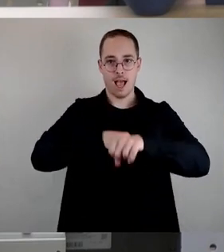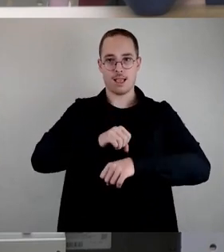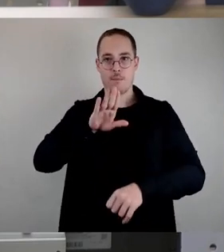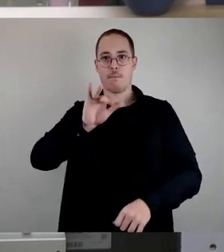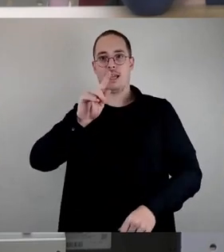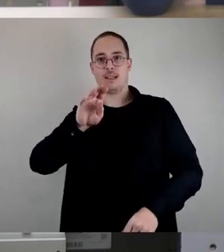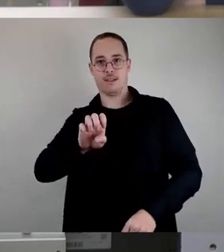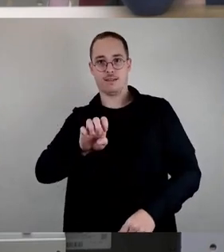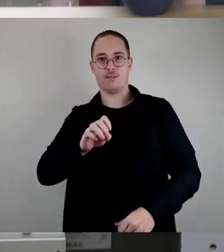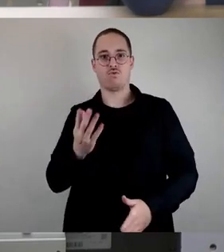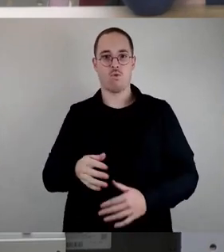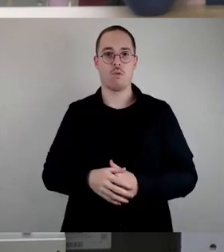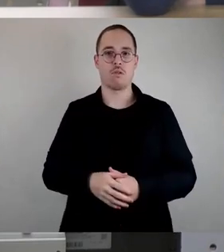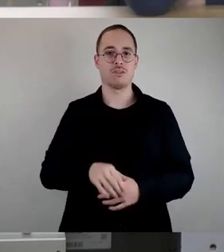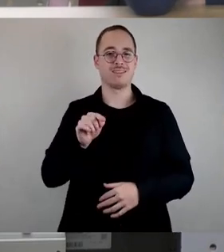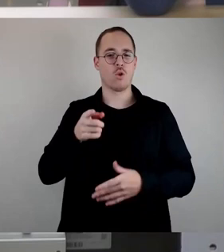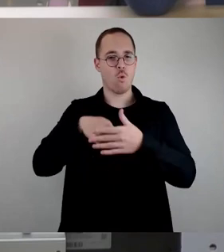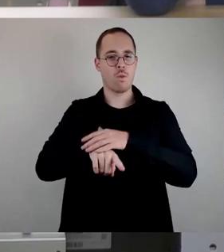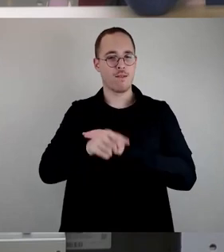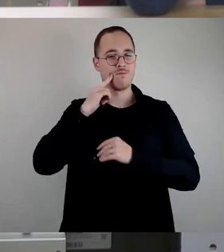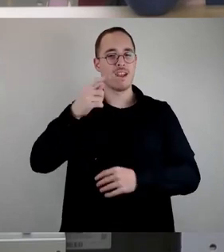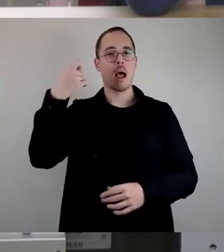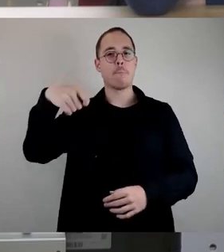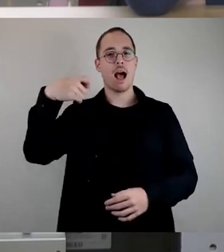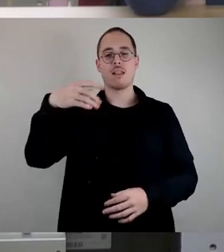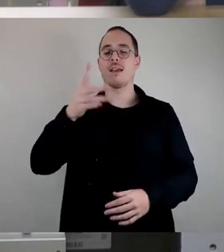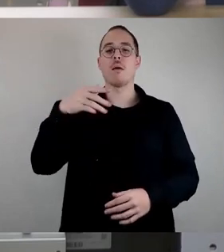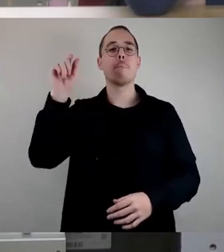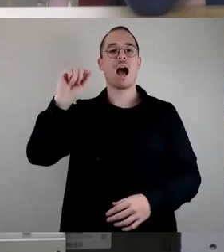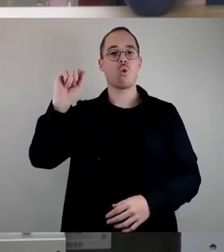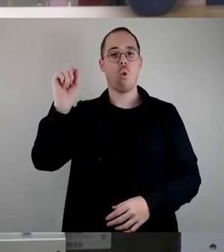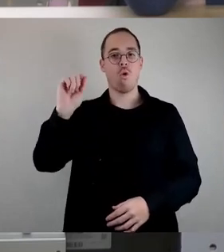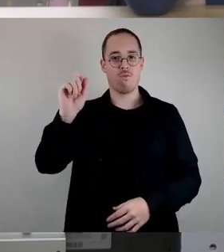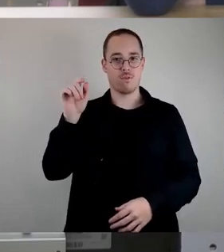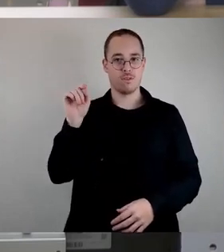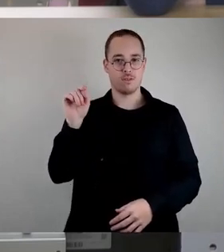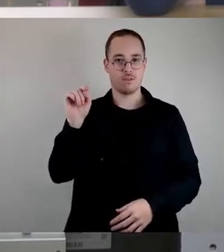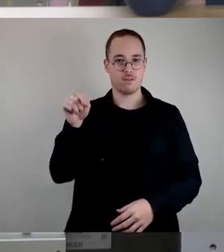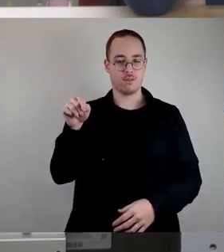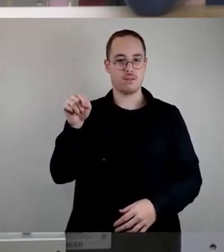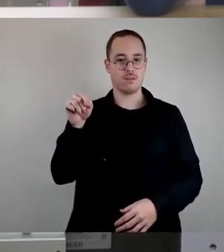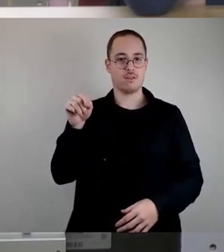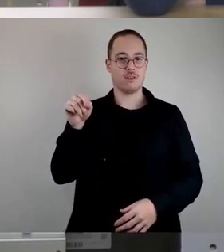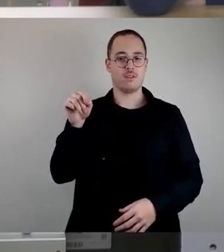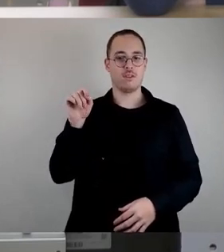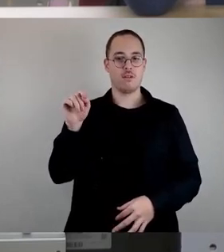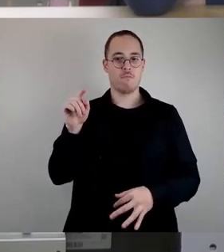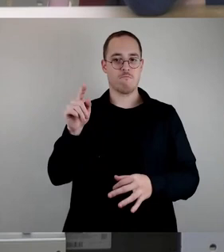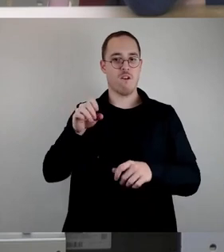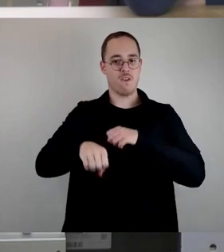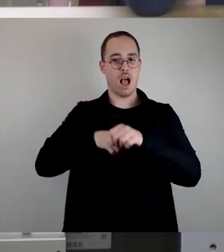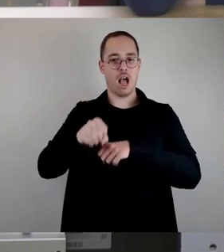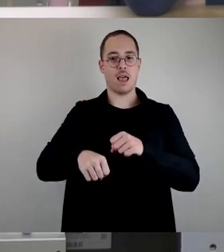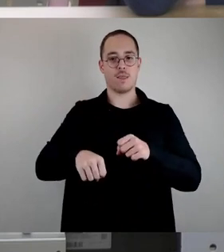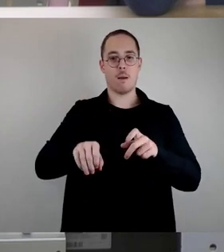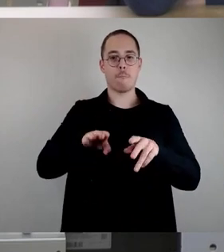der Fahrradparkhäuser an den Bahnhöfen auch der DVB aufwälzen will, dass man die doch auch sicher finanzieren muss und auch nicht einfach mal